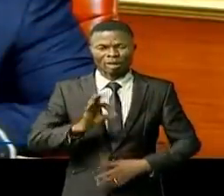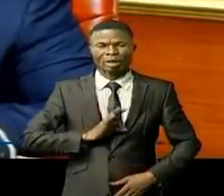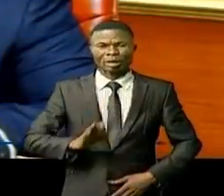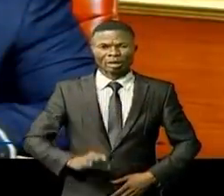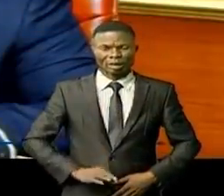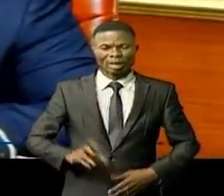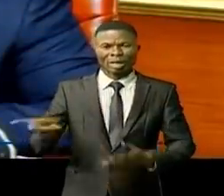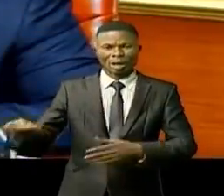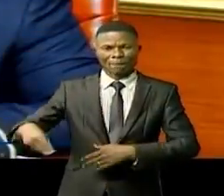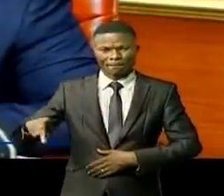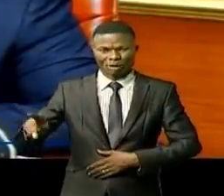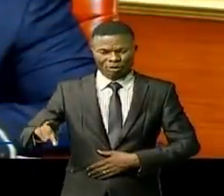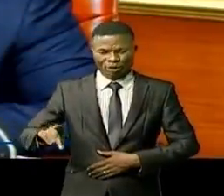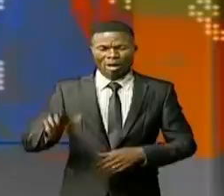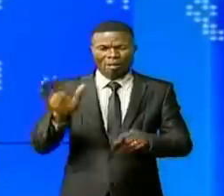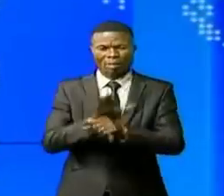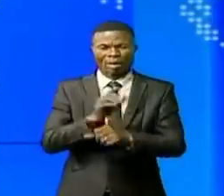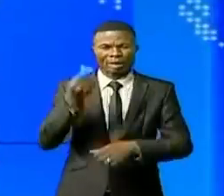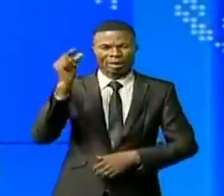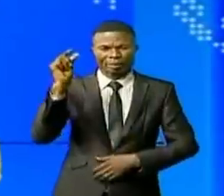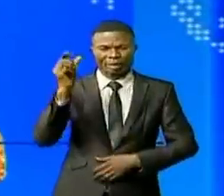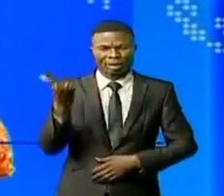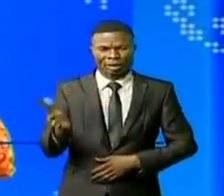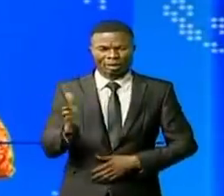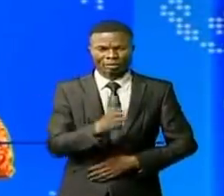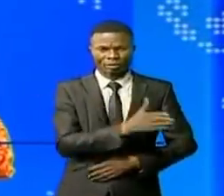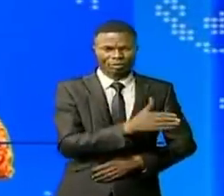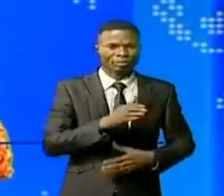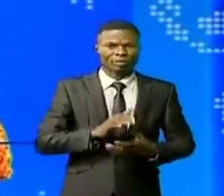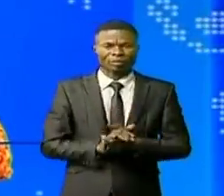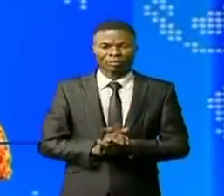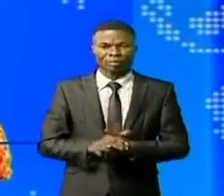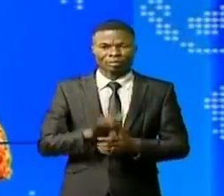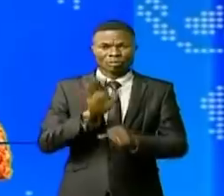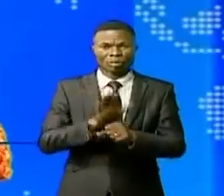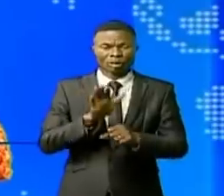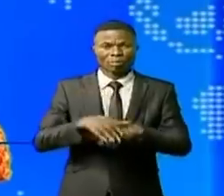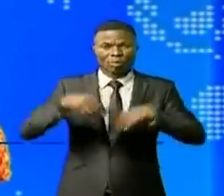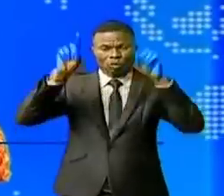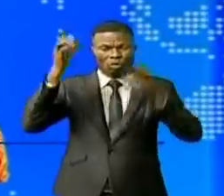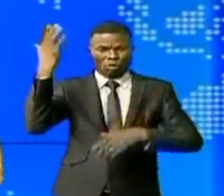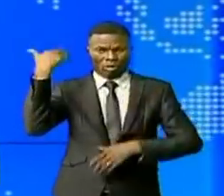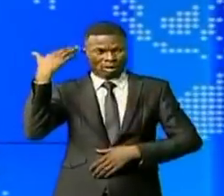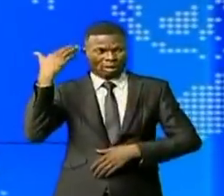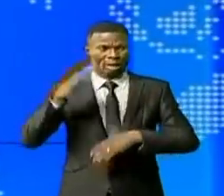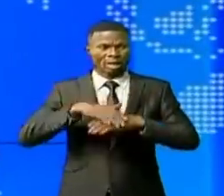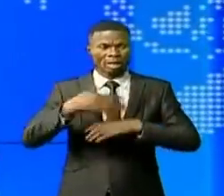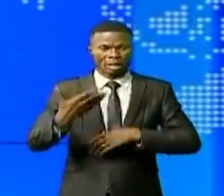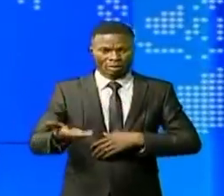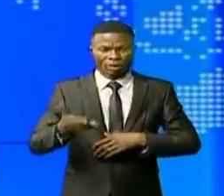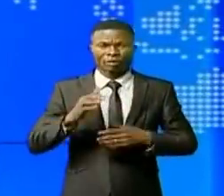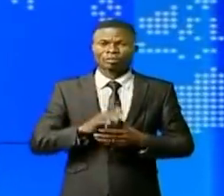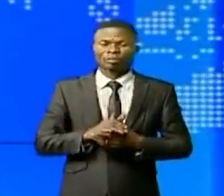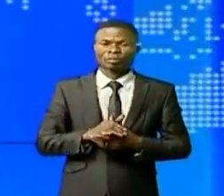cette province minière. Il y a déjà plusieurs décennies, après que